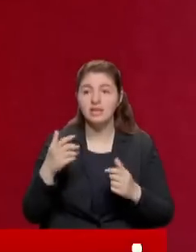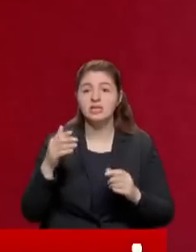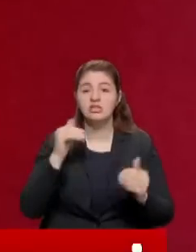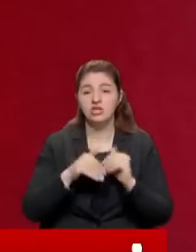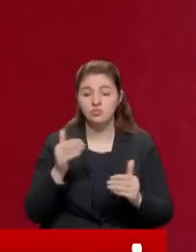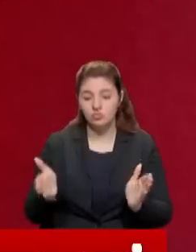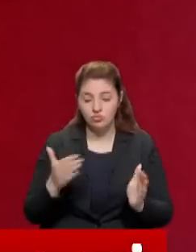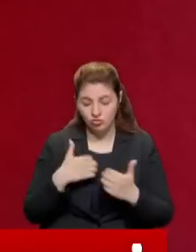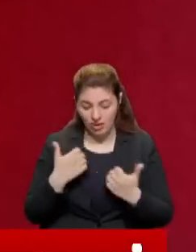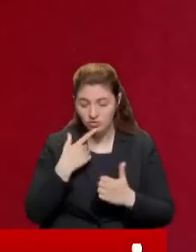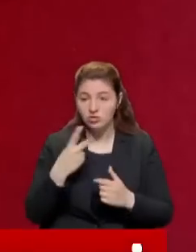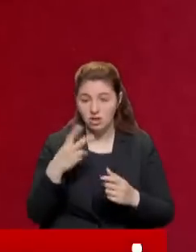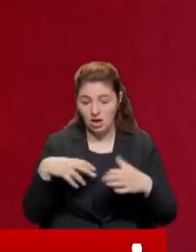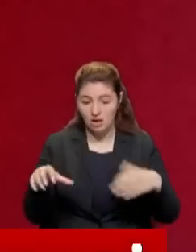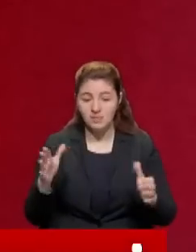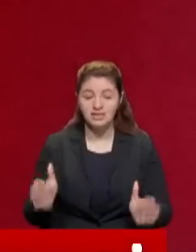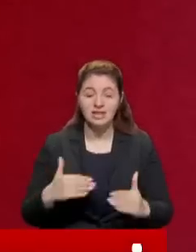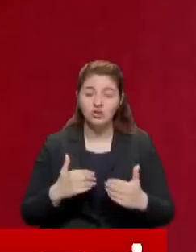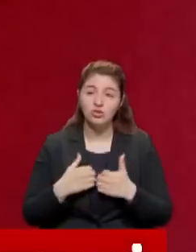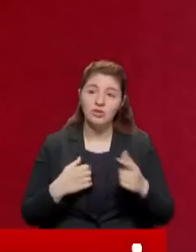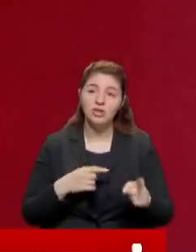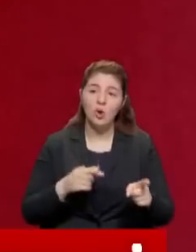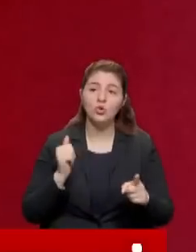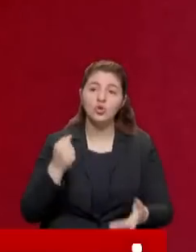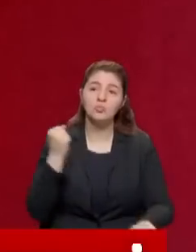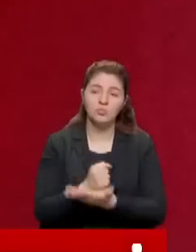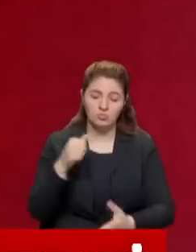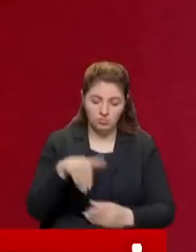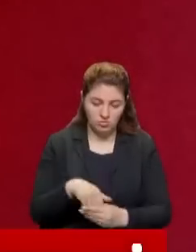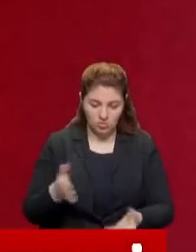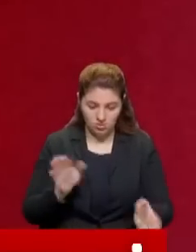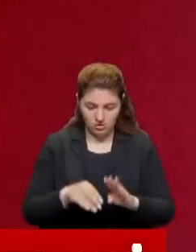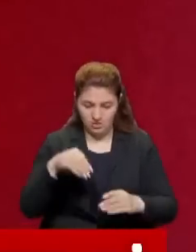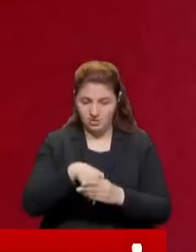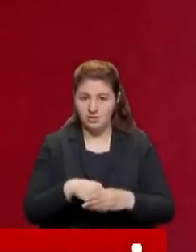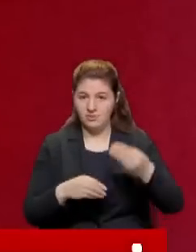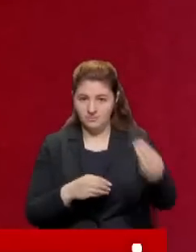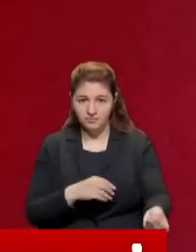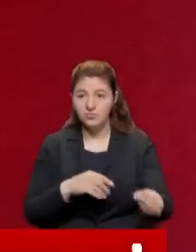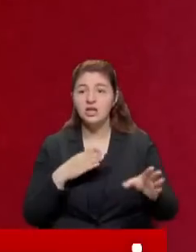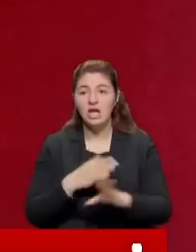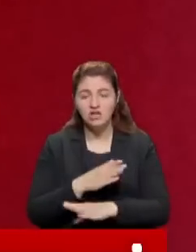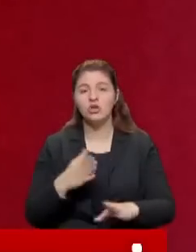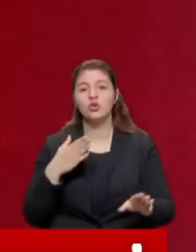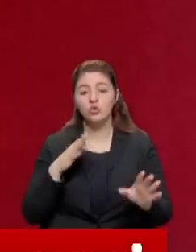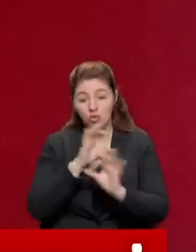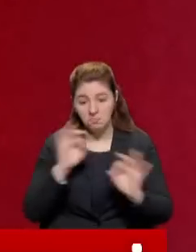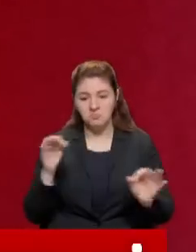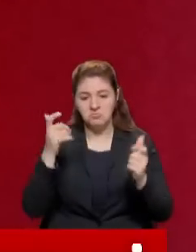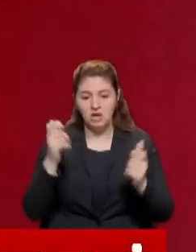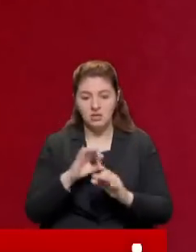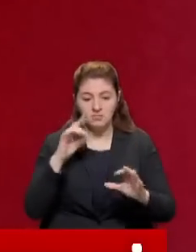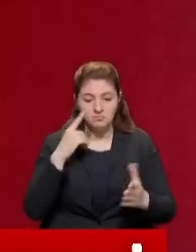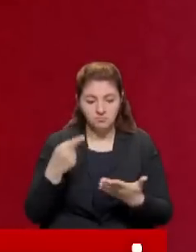güvenliği diyorsun. Evet. Şimdi ikiye ayıralım. Sandık güvenliği o gün mühürü bastığımız oyların gerçekten doğru yerli